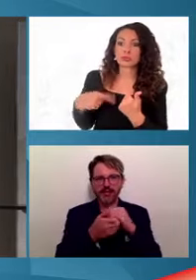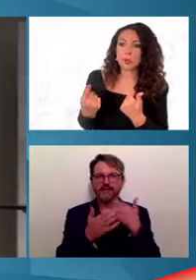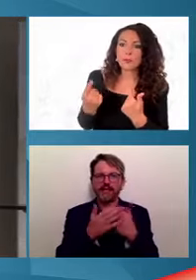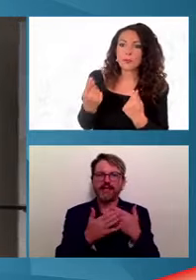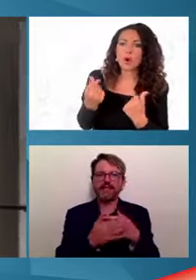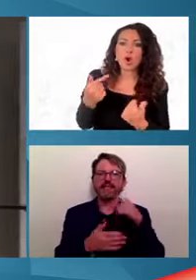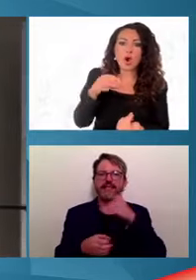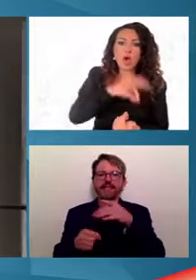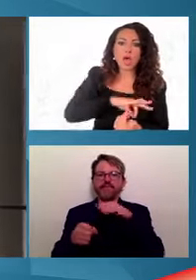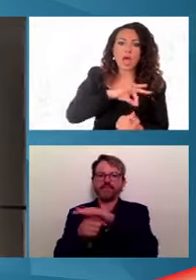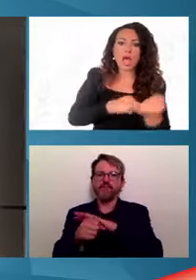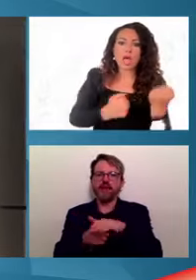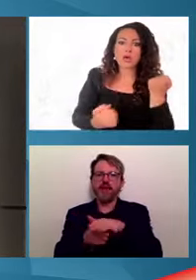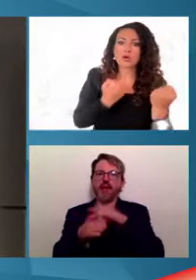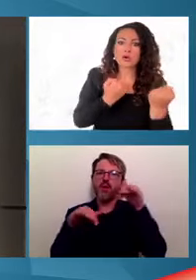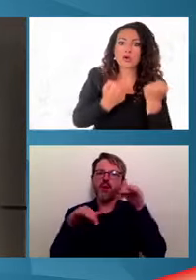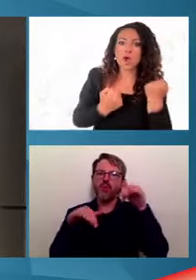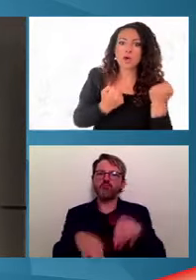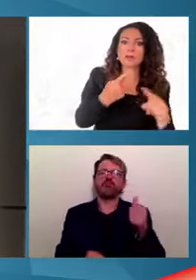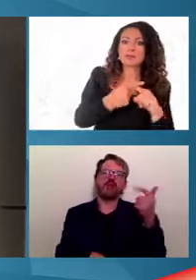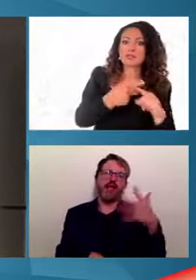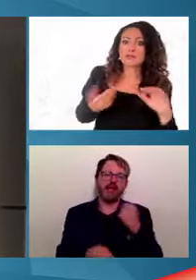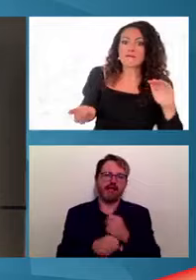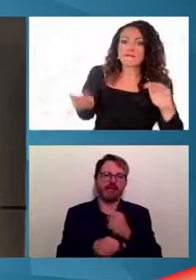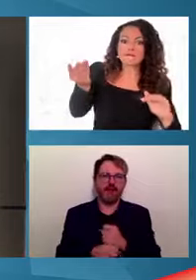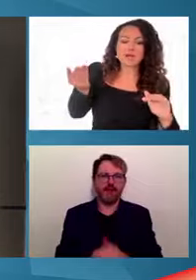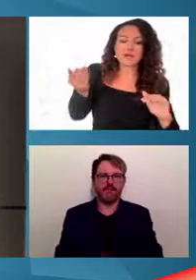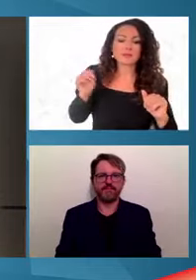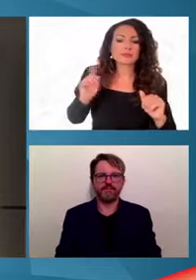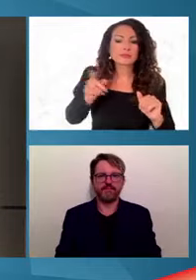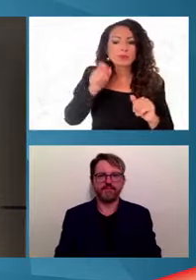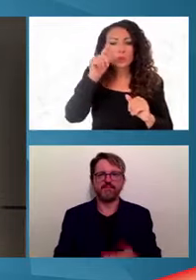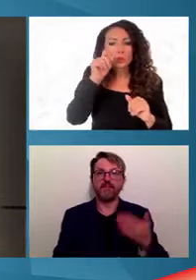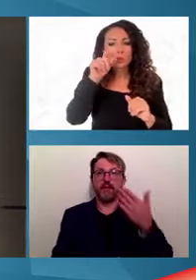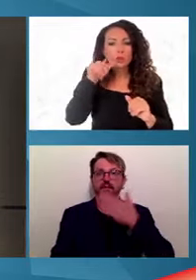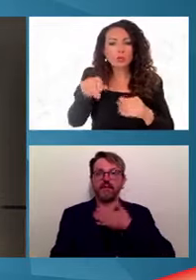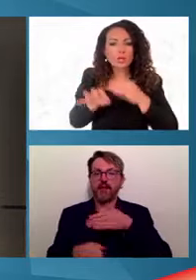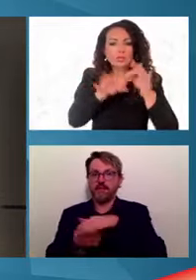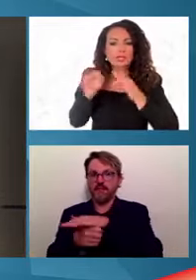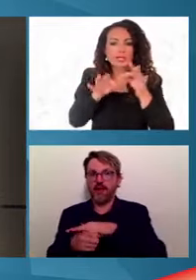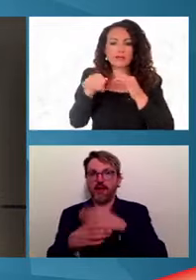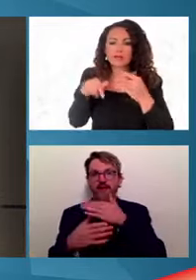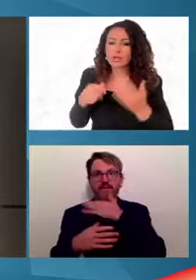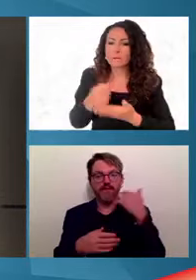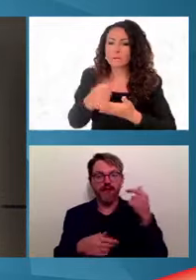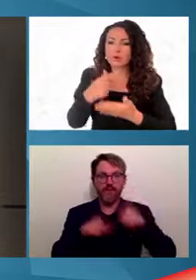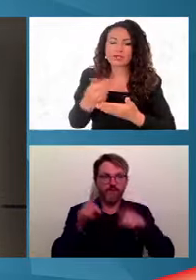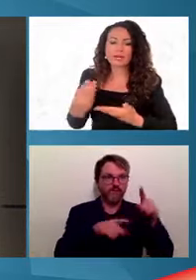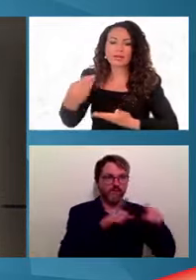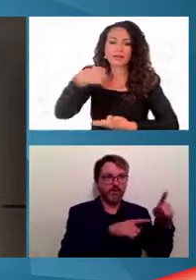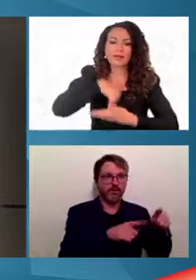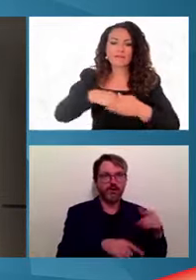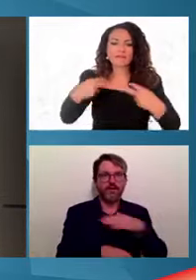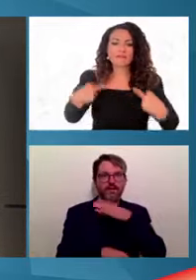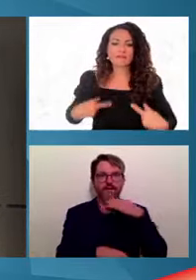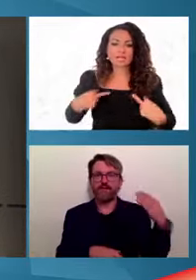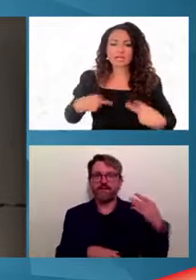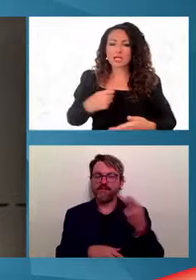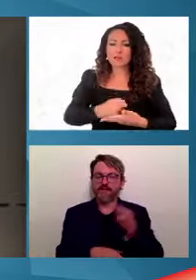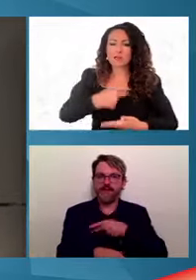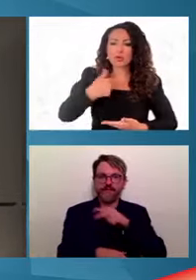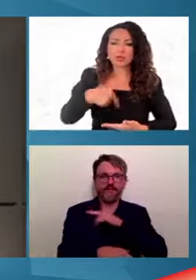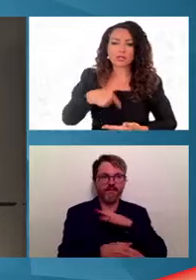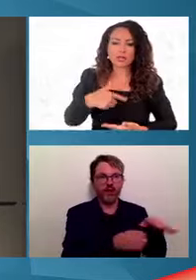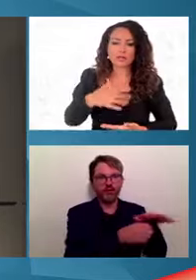Bereiches noch einiges tun. Mein Ressort war sehr groß, war sehr vielfältig, mir wurde viel anvertraut. Der